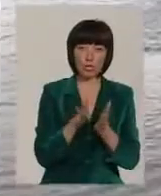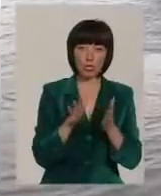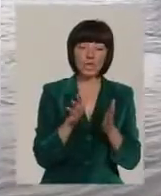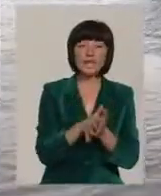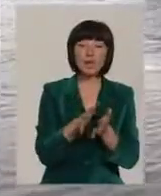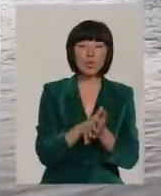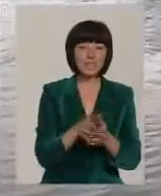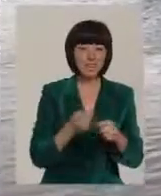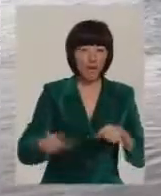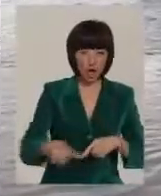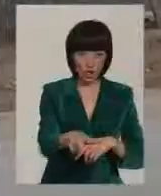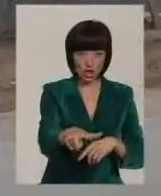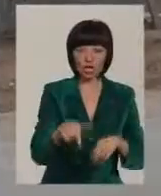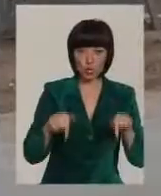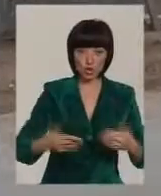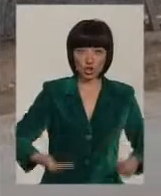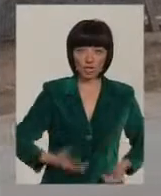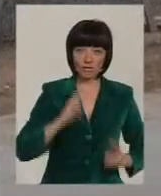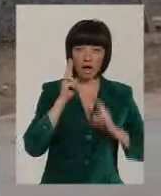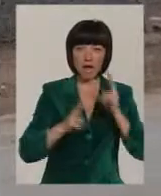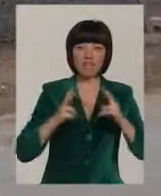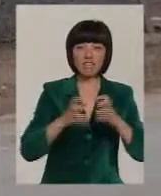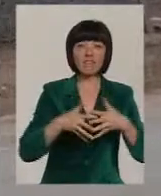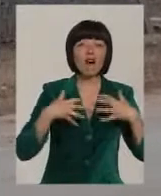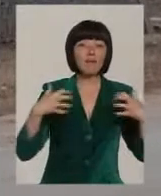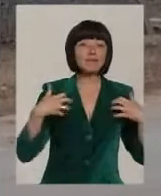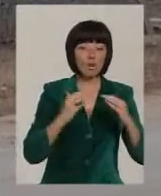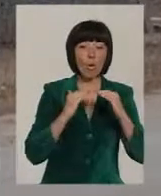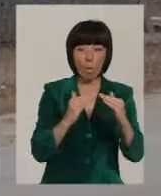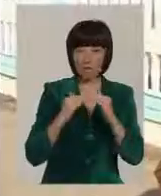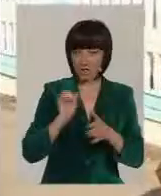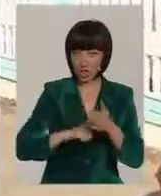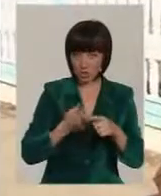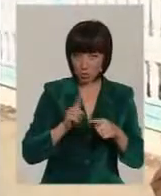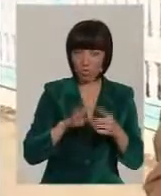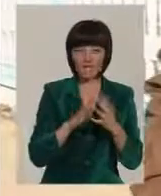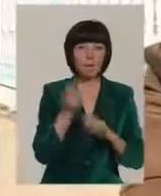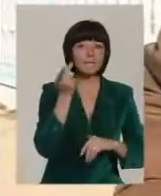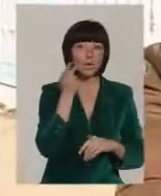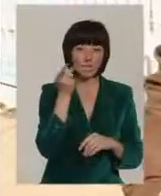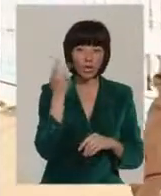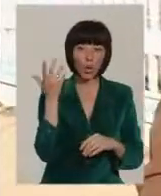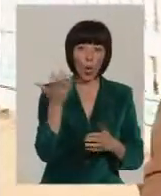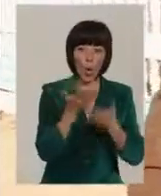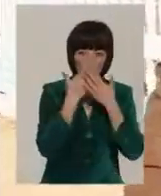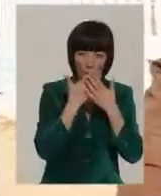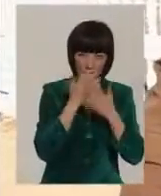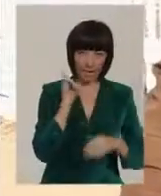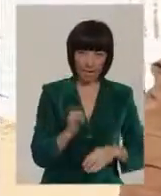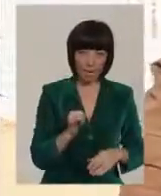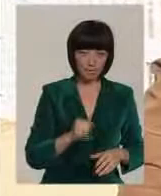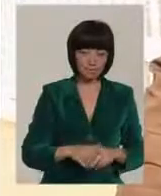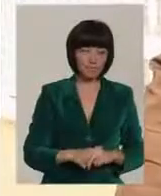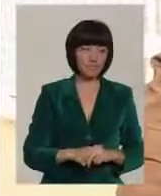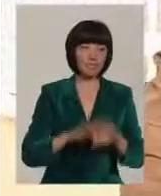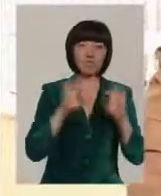річки. Місцеві жителі нарікають на тваринницький комплекс. Мовляв, через нього у селі постійно тхне. Нічого